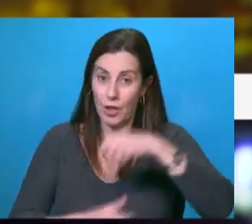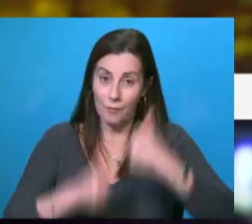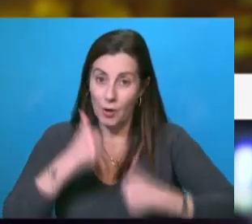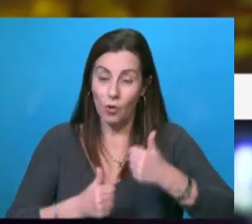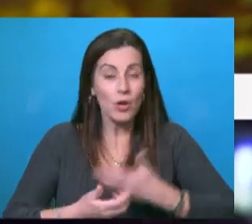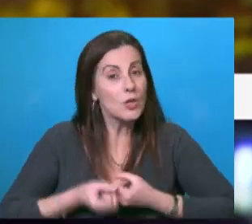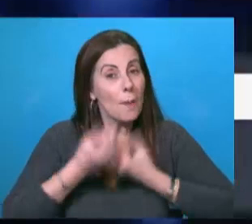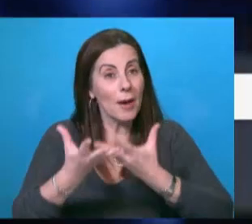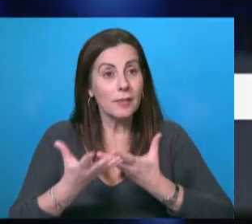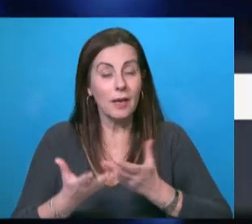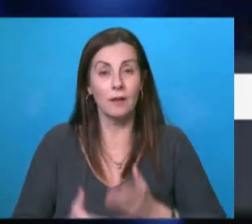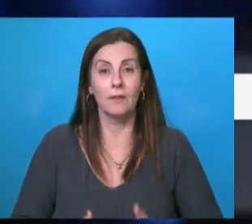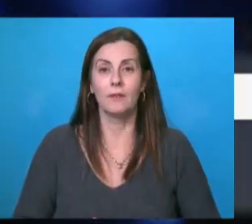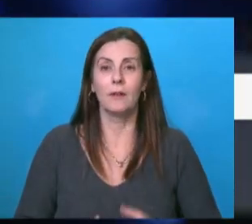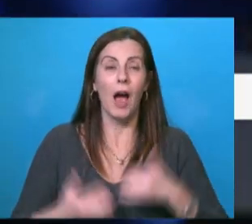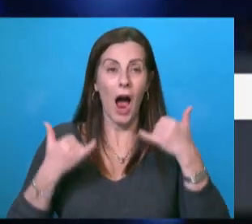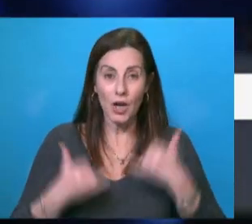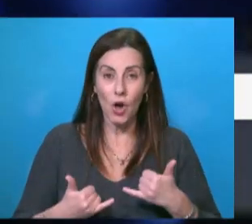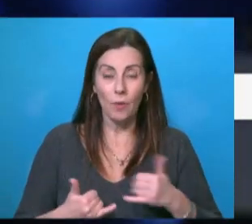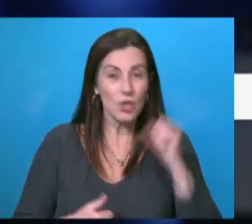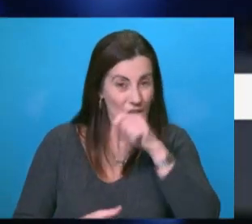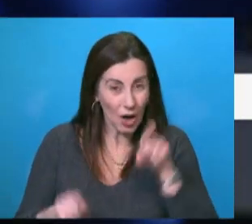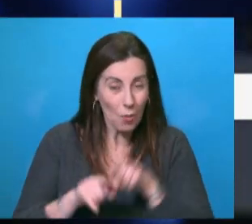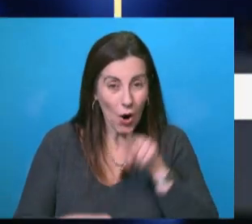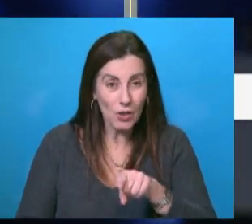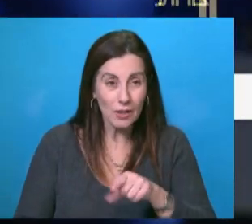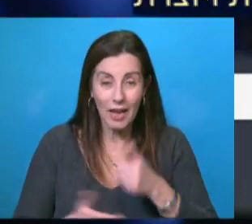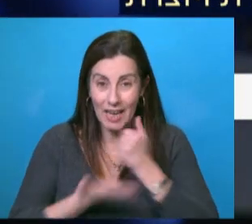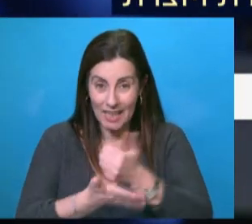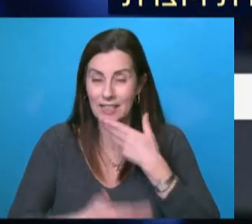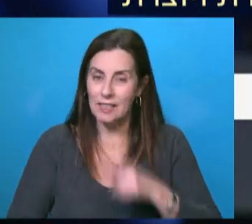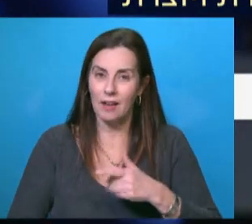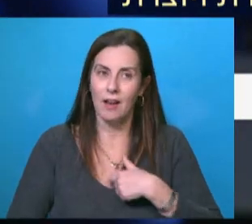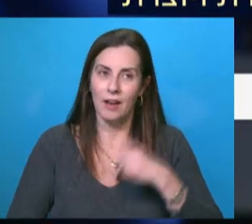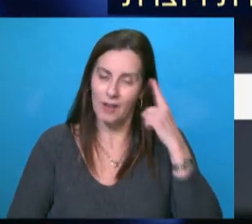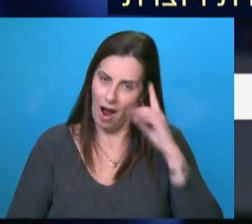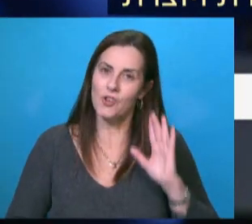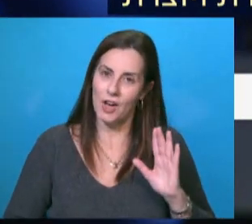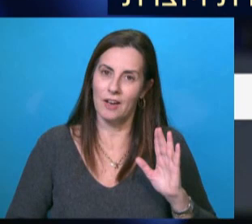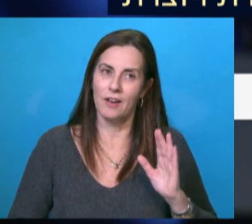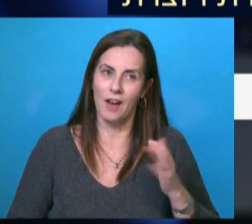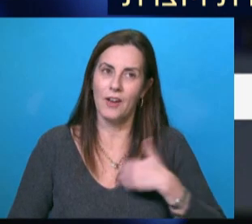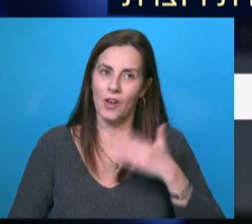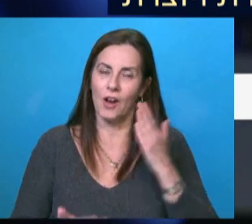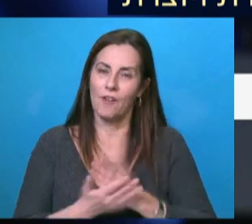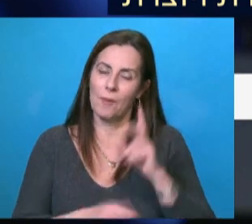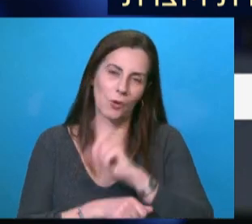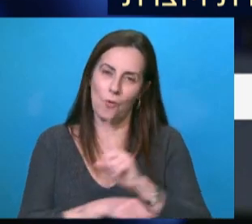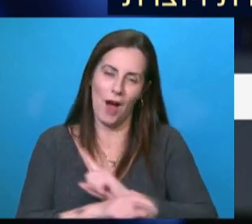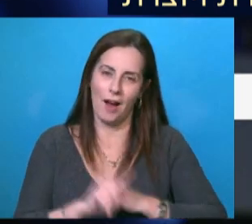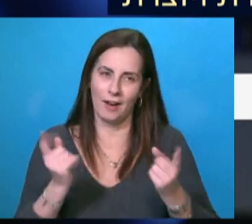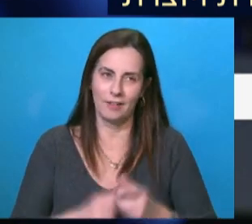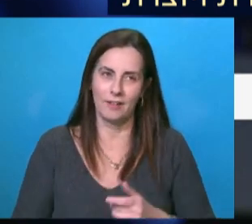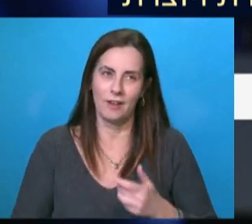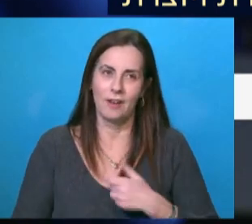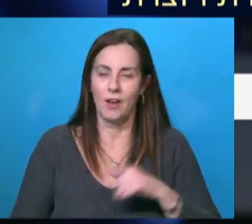החוצה? תשמעי, היום שיצא שיר כזה לייצג את ישראל, אני יודע שכנראה אנחנו כבר בעידן אחר. כן? שאנחנו בעידן